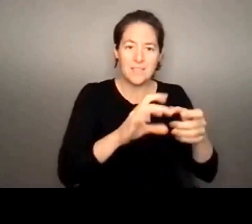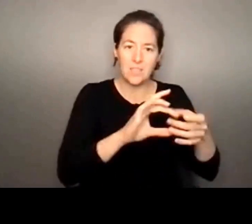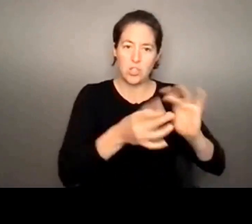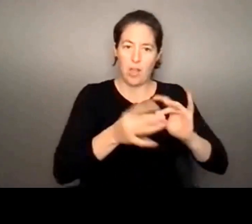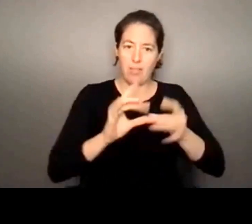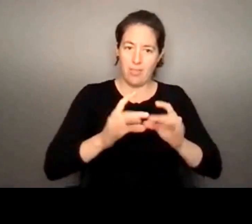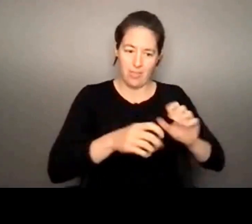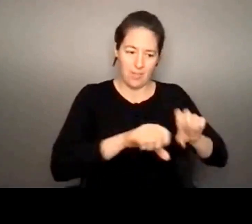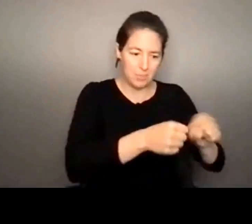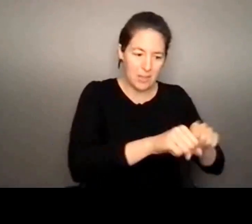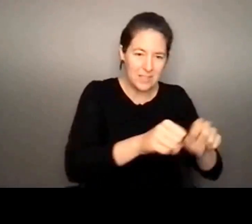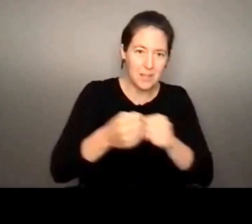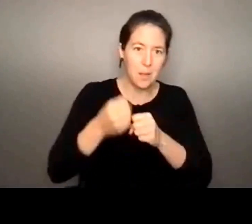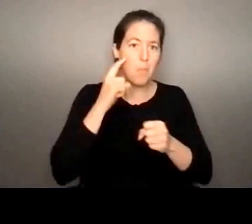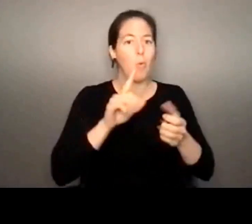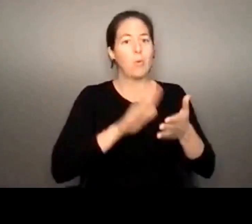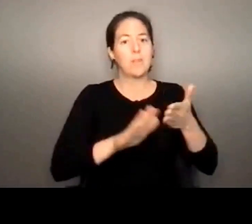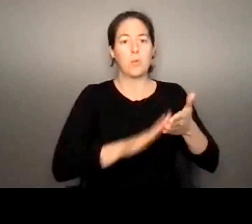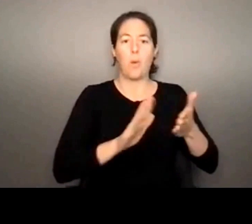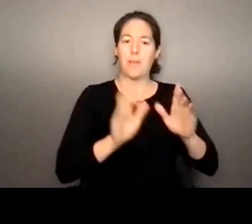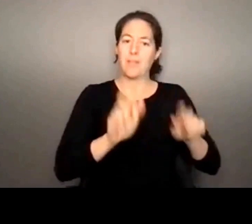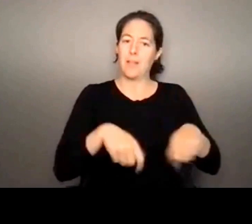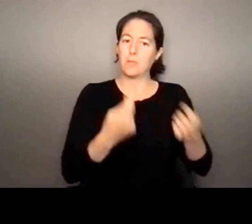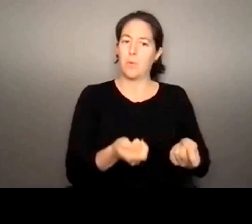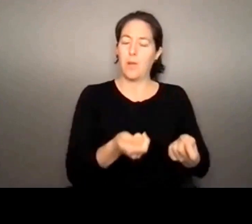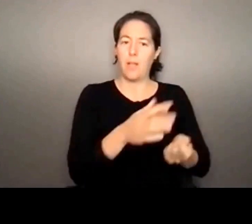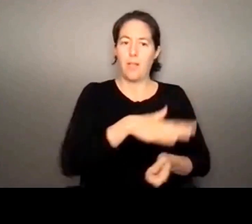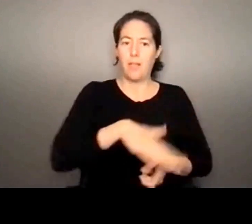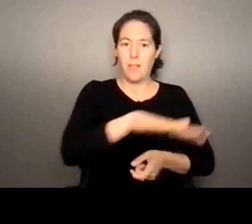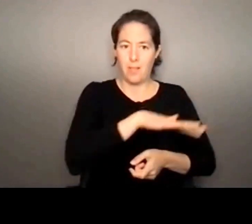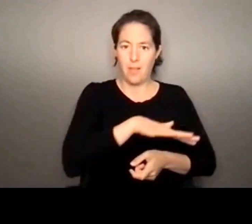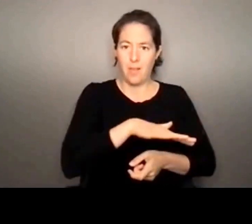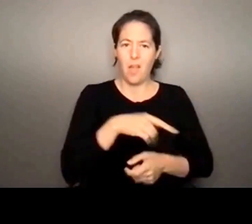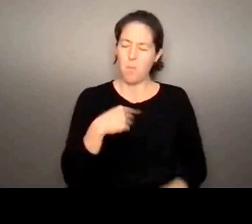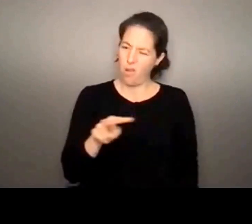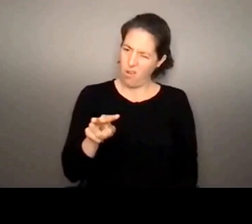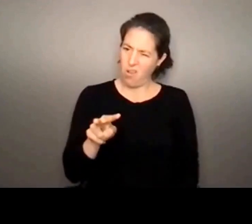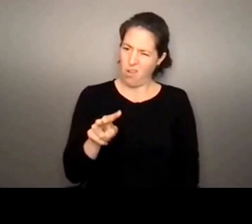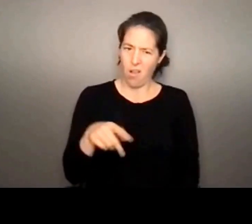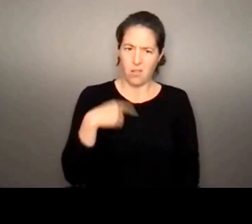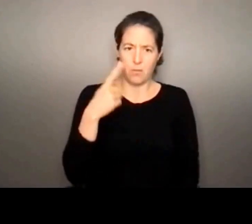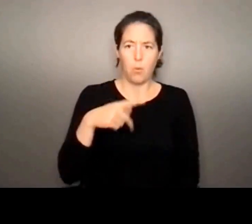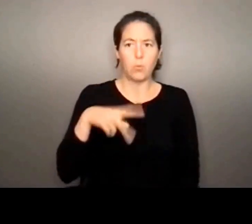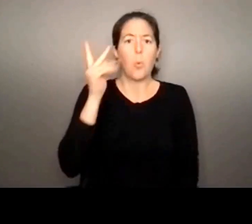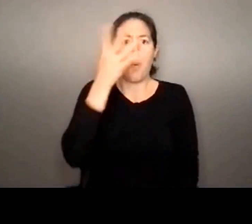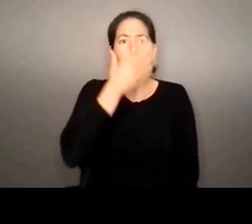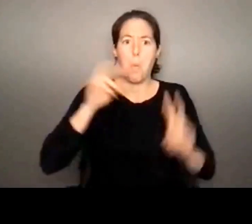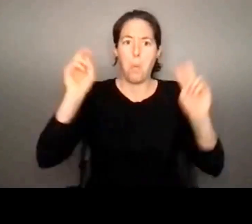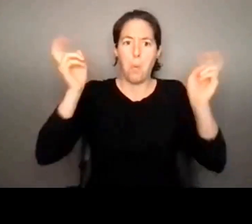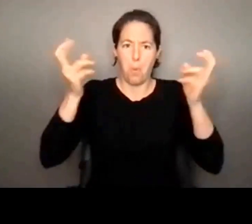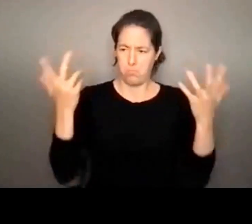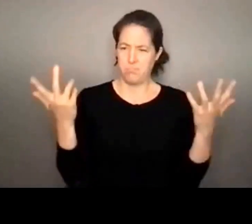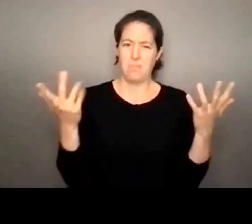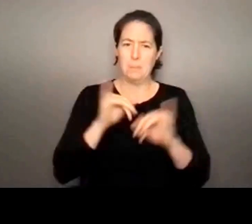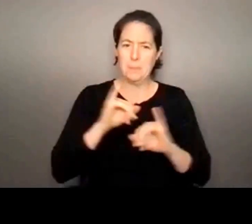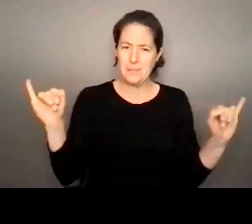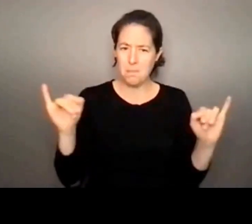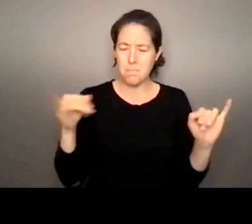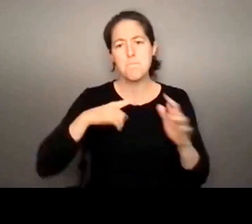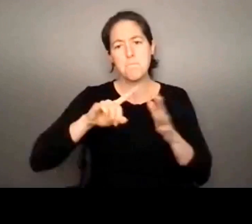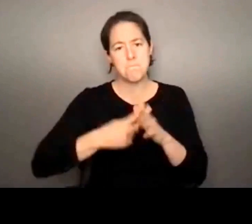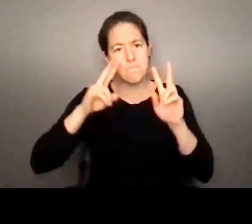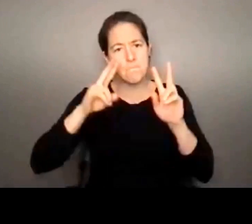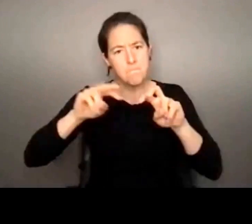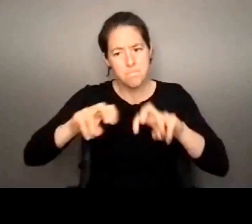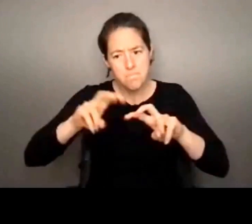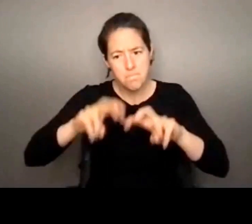naturellement. Un peu, là, ça avait l'air un peu trop beau pour être vrai, donc j'ai commencé une recherche dans ces domaines-là. Puis de